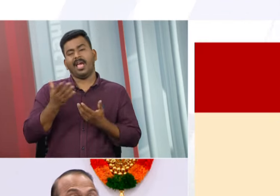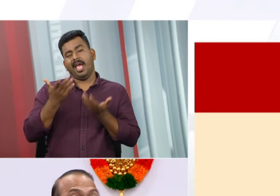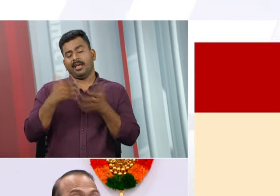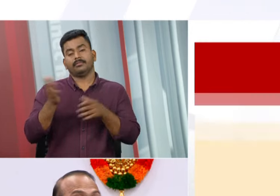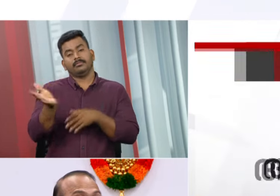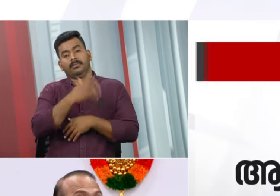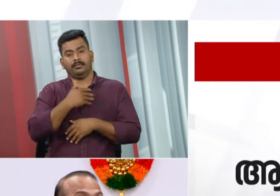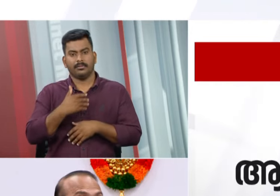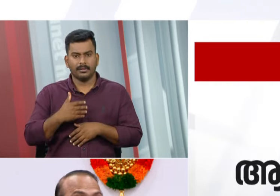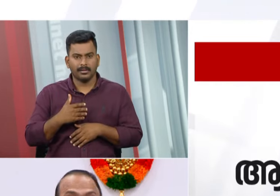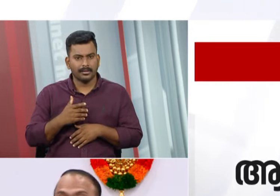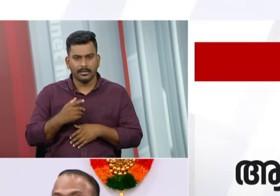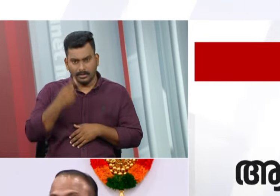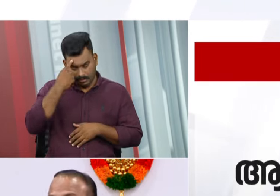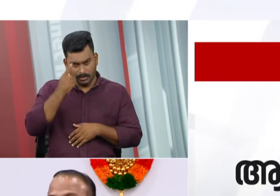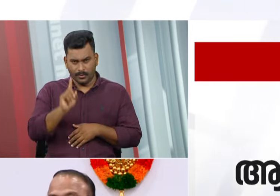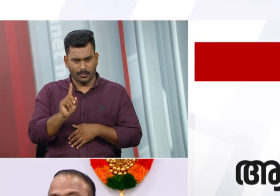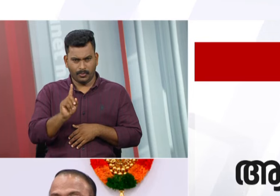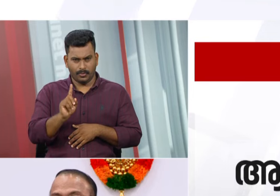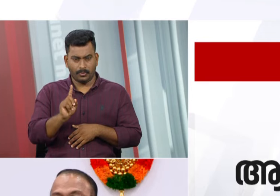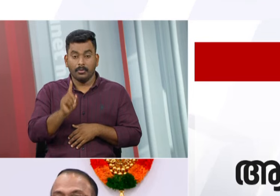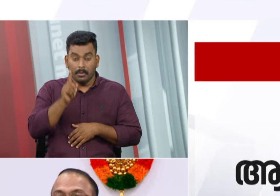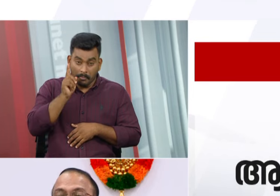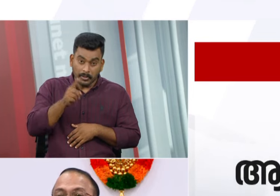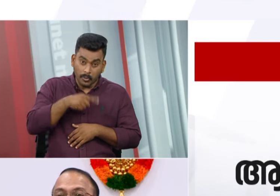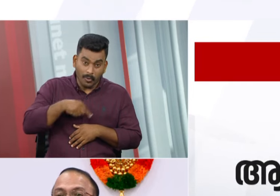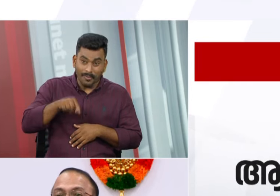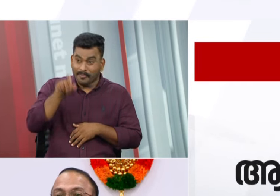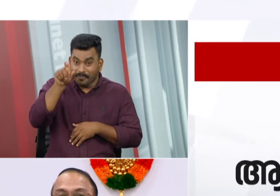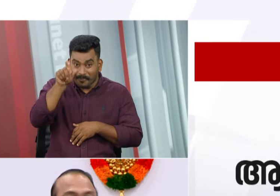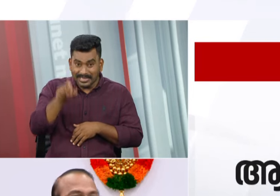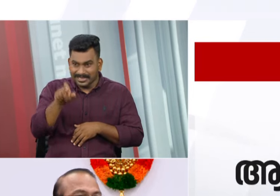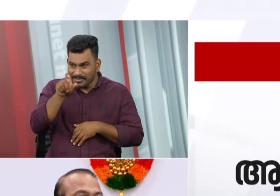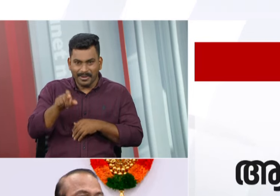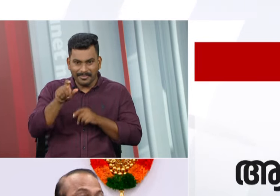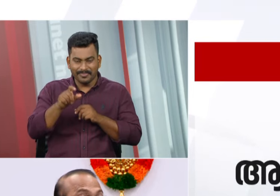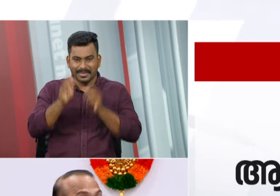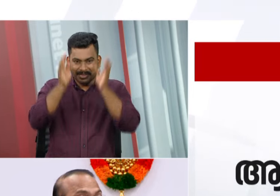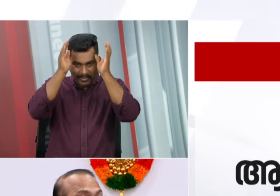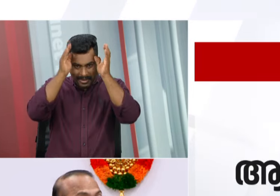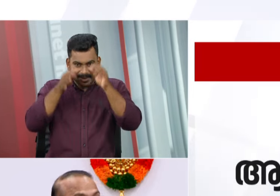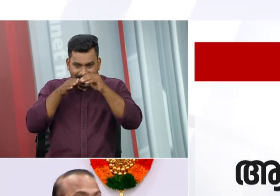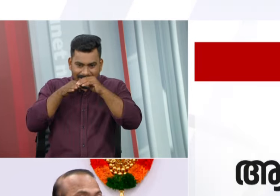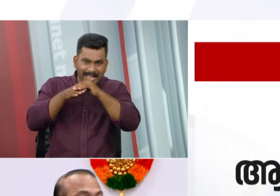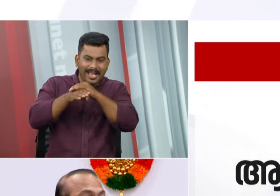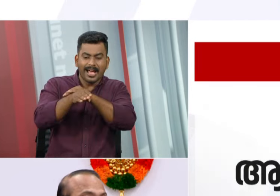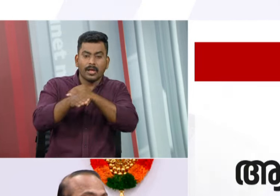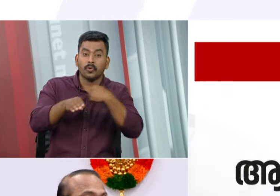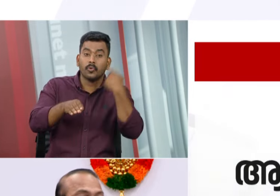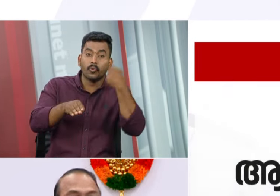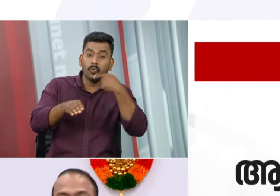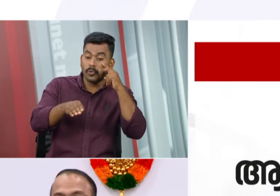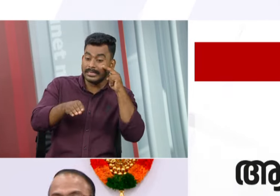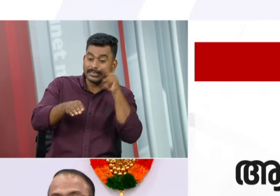നമുക്ക് വരുമാനം മാത്രമല്ലല്ലോ നമുക്ക് ചിന്തിക്കേണ്ടത്. അവിടെ എത്തുന്ന ഭക്തരുടെ സുരക്ഷയും ക്ഷേത്രത്തിൻ്റെ സുരക്ഷയും ഒക്കെ പ്രധാനം